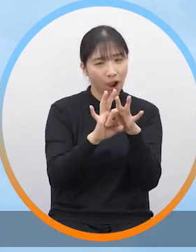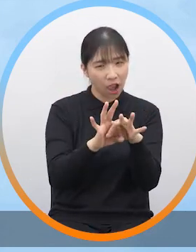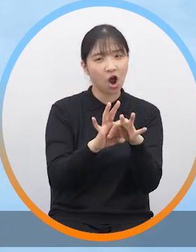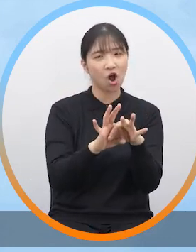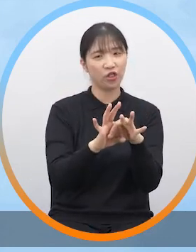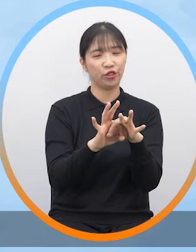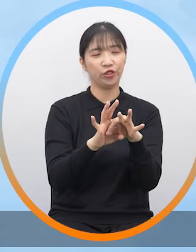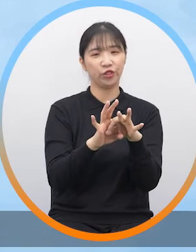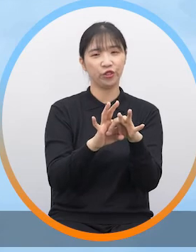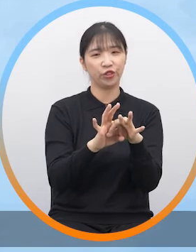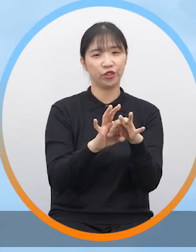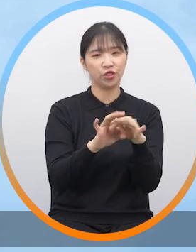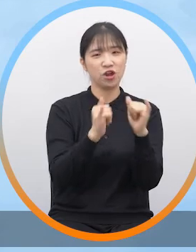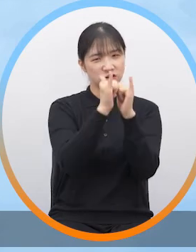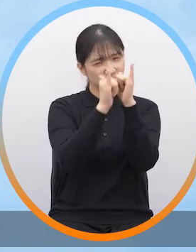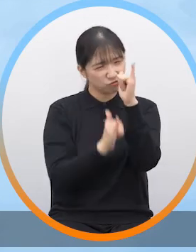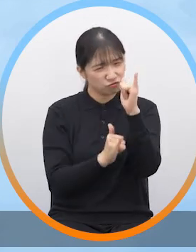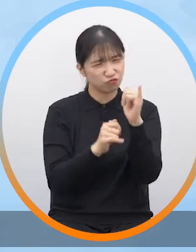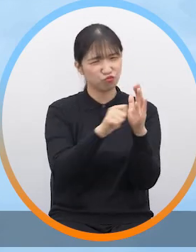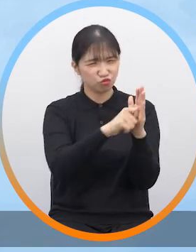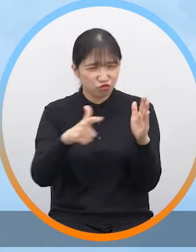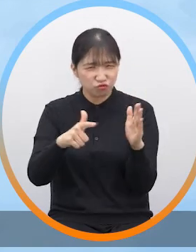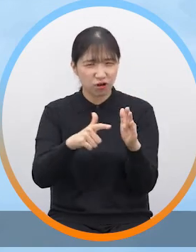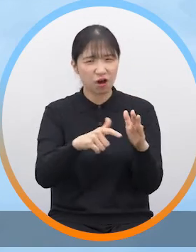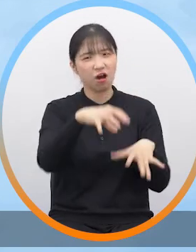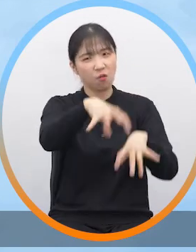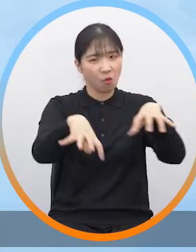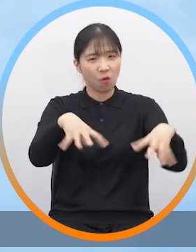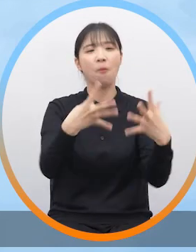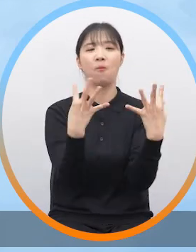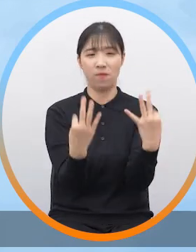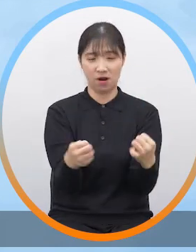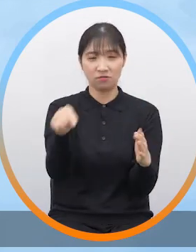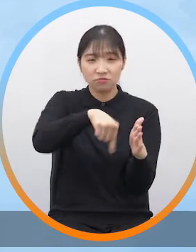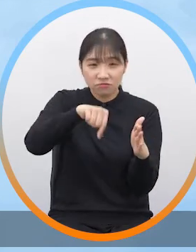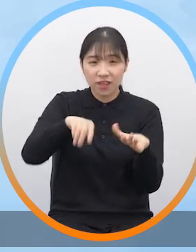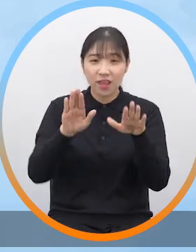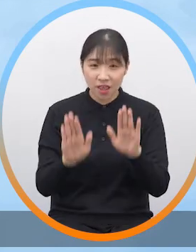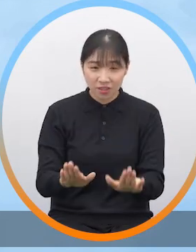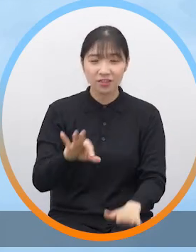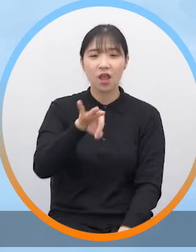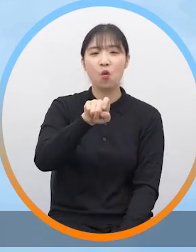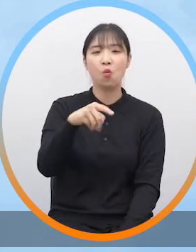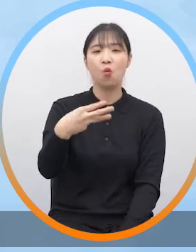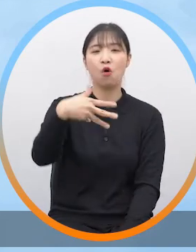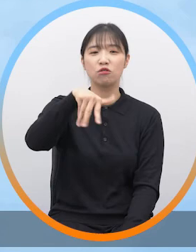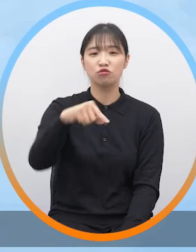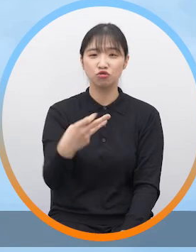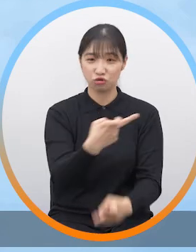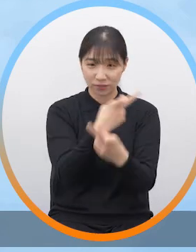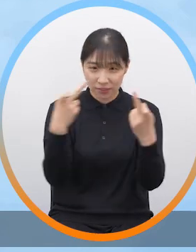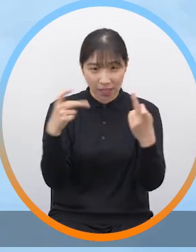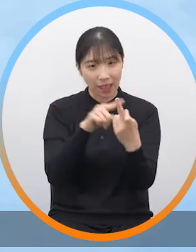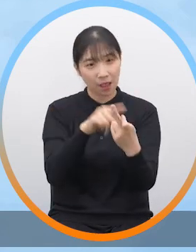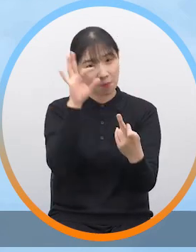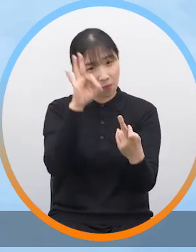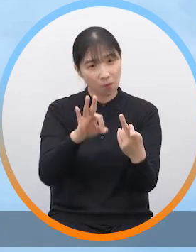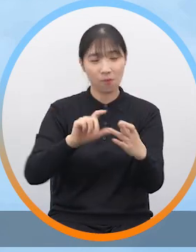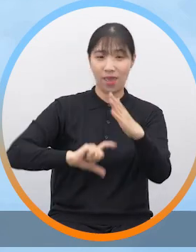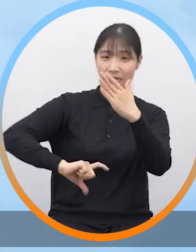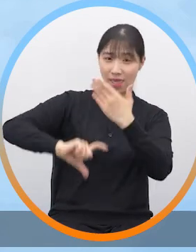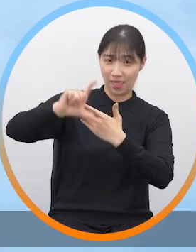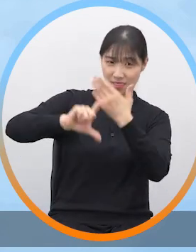불교 관련 유물 유적들이 조성이 됩니다. 그 가운데 현재 월출산을 놓고 볼 때에 해